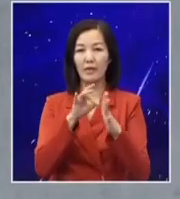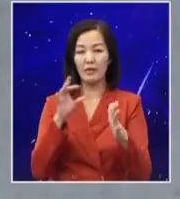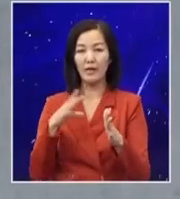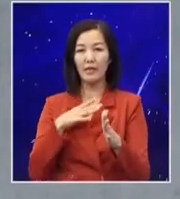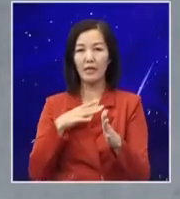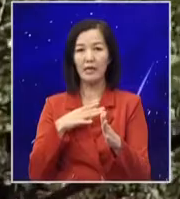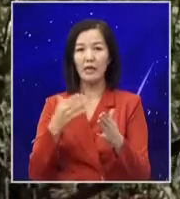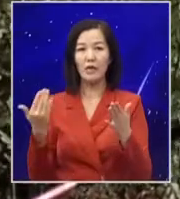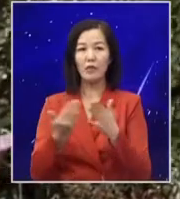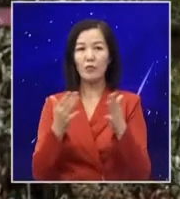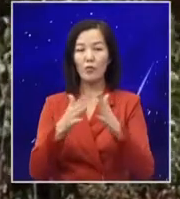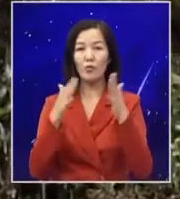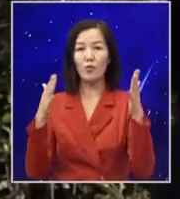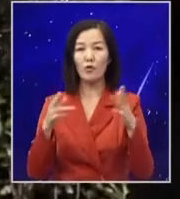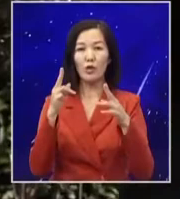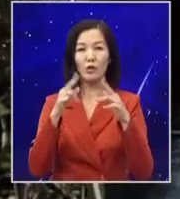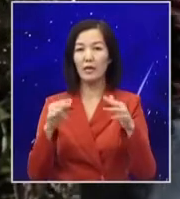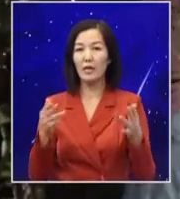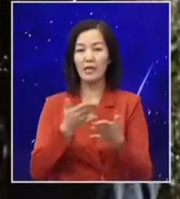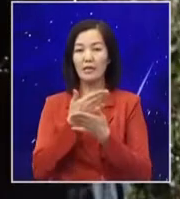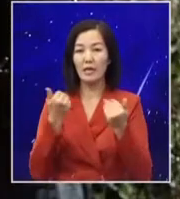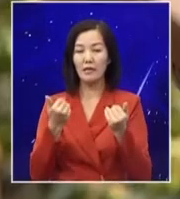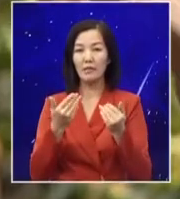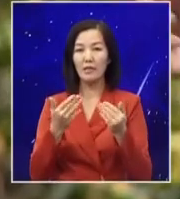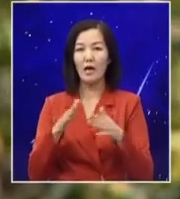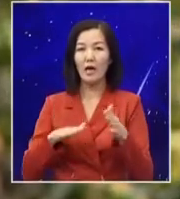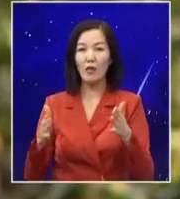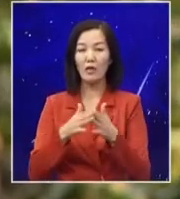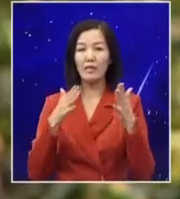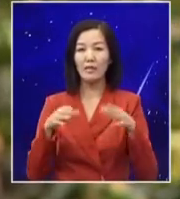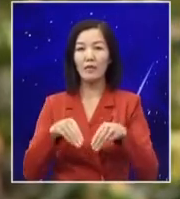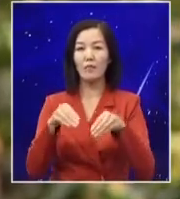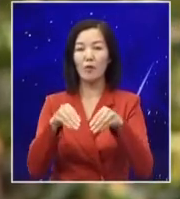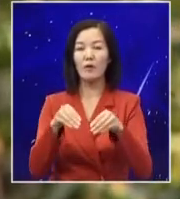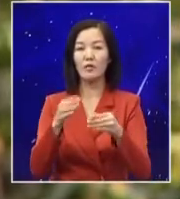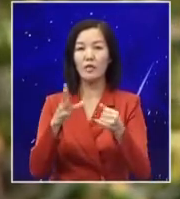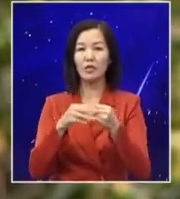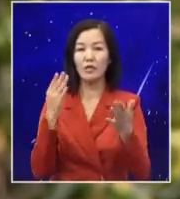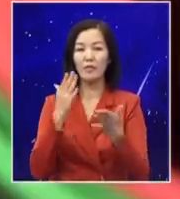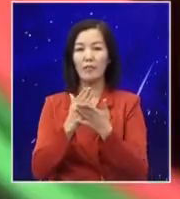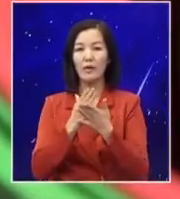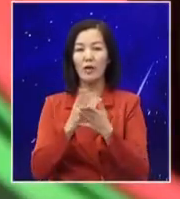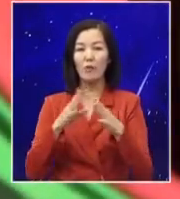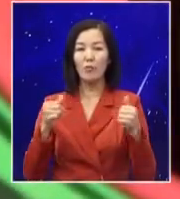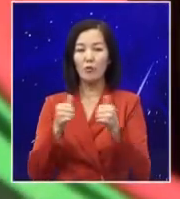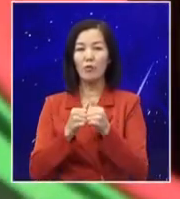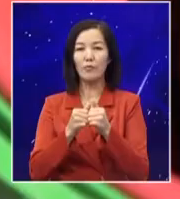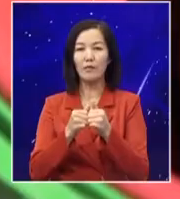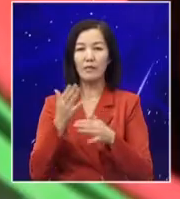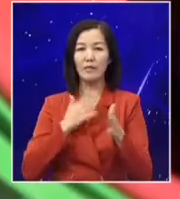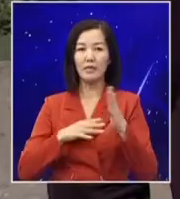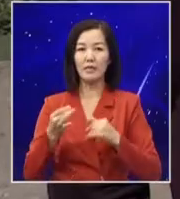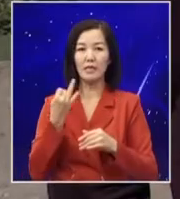хан сарайындай үлкен, зәулім үй емес. Есесіне ауласы кең, жеміс-жидек егетін бақшасы бар. Бұл отбасы сонысына